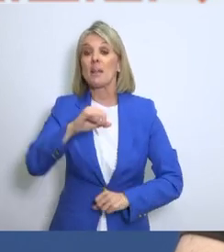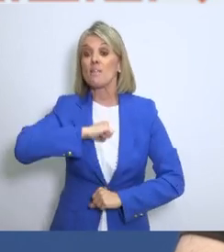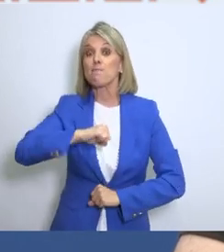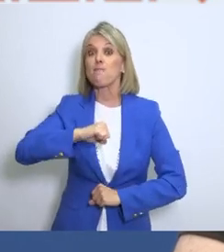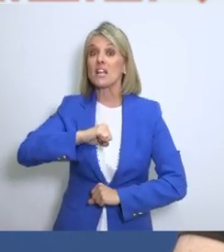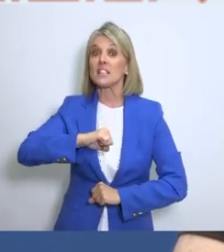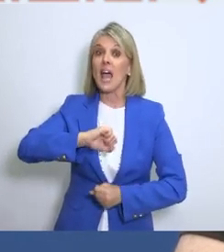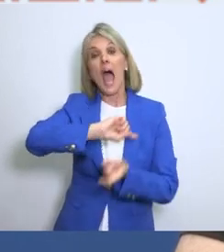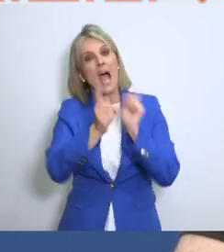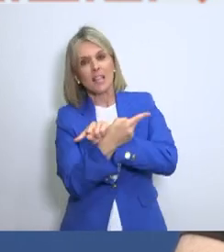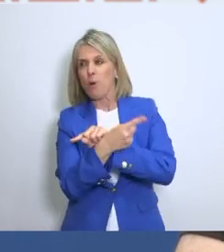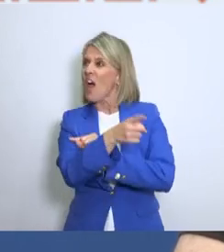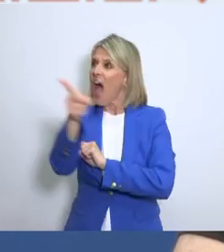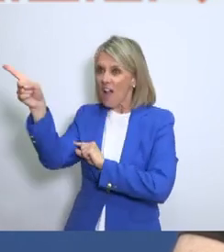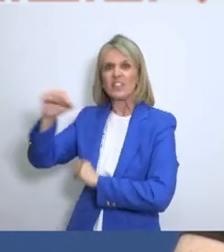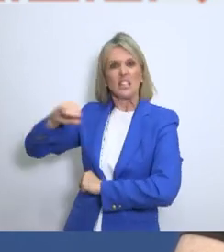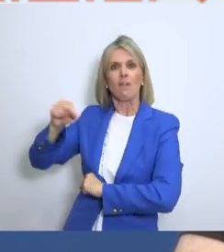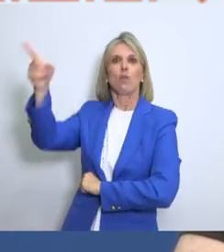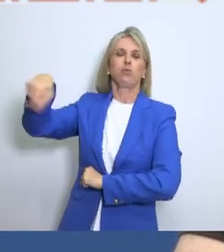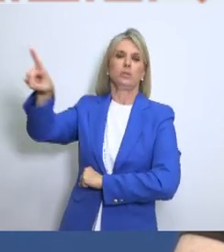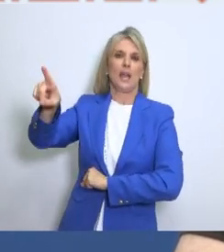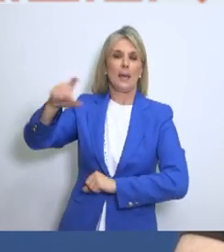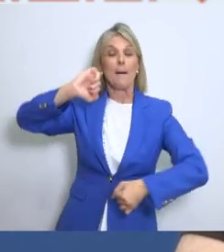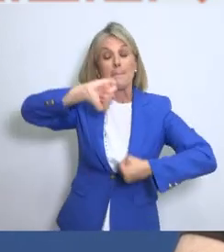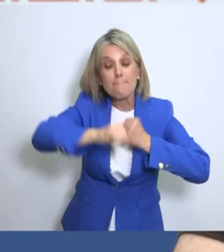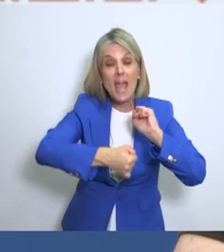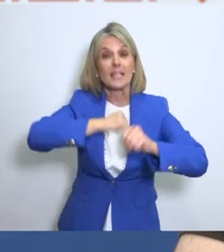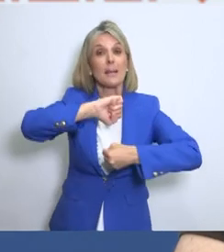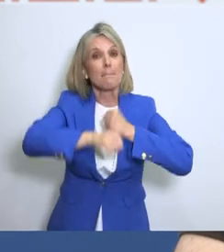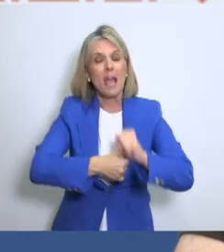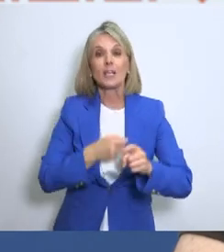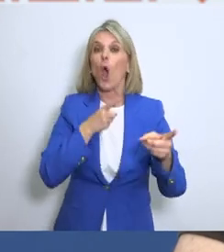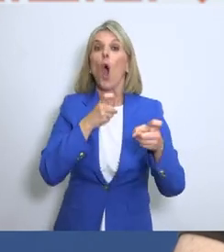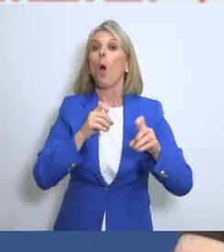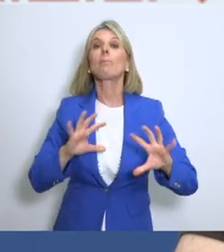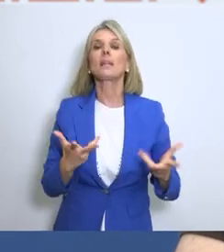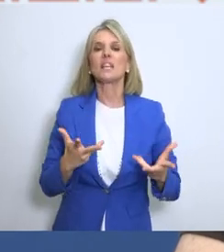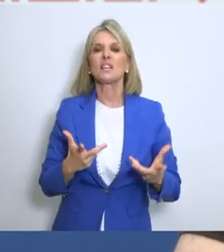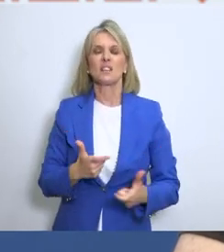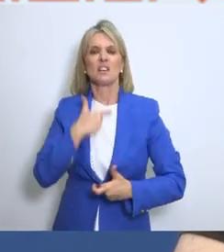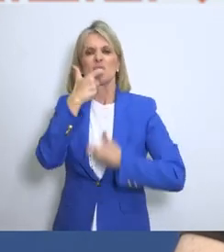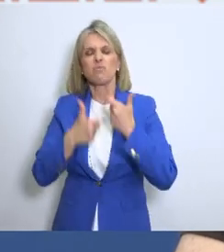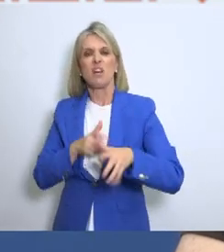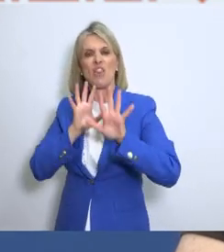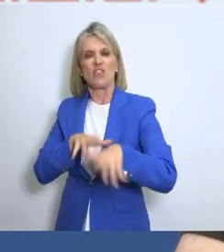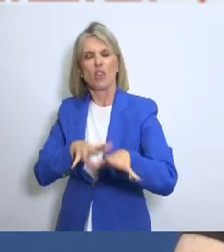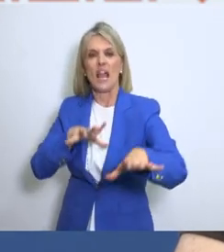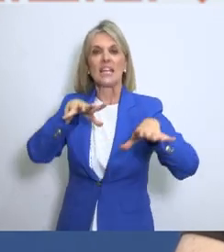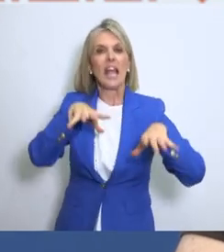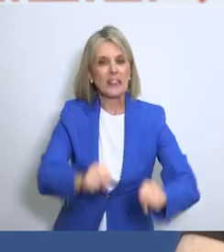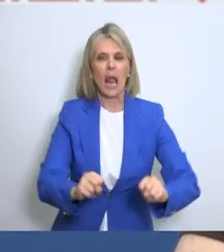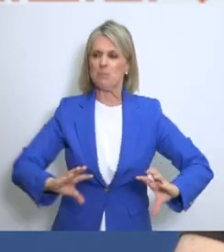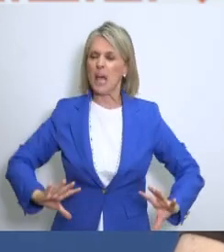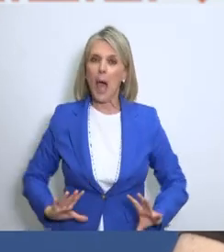στρατόπεδο. Χρειάζονται μαχητικά μέσα πάλης, με όπλα μας τη διαδήλωση, την κατάληψη, τη γενική